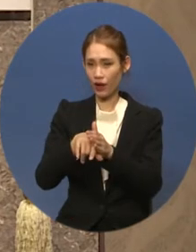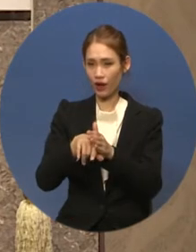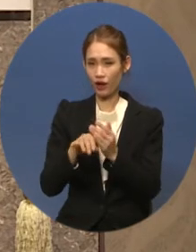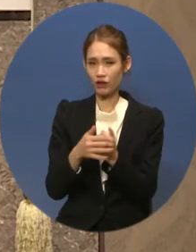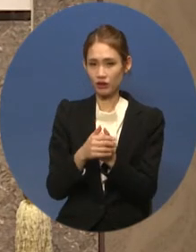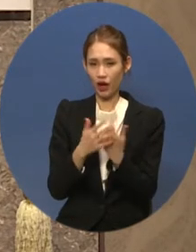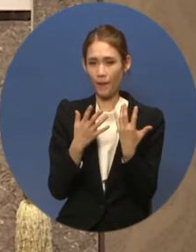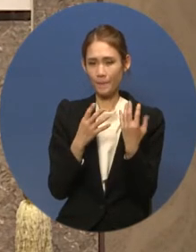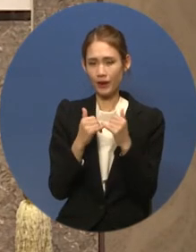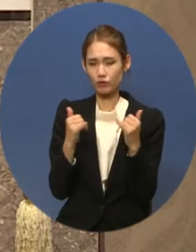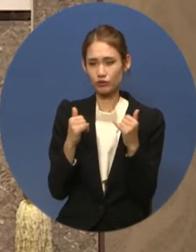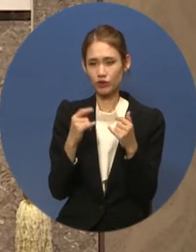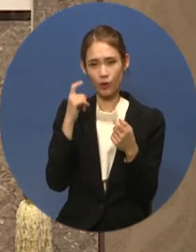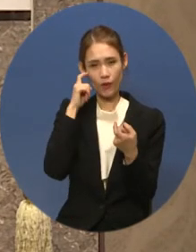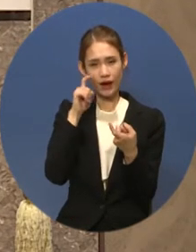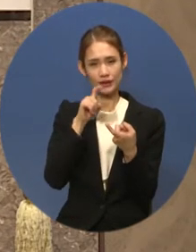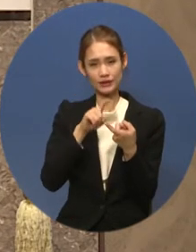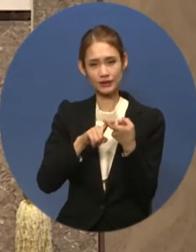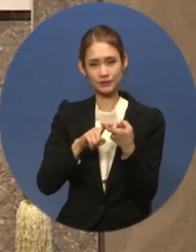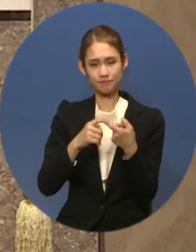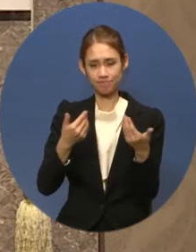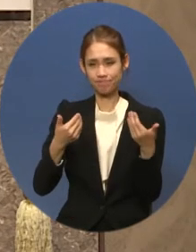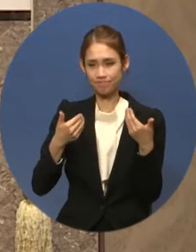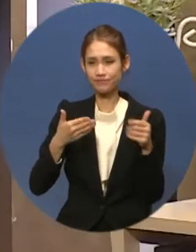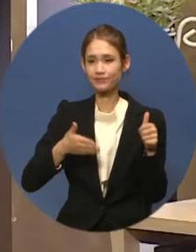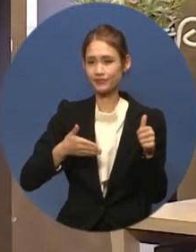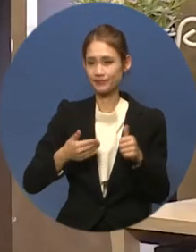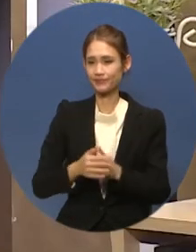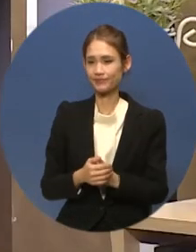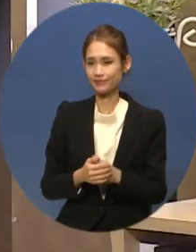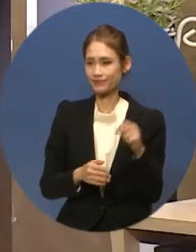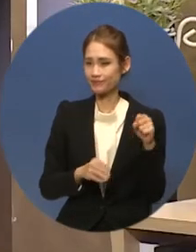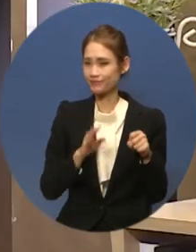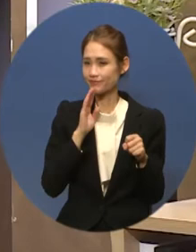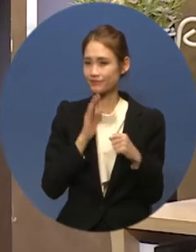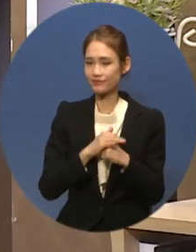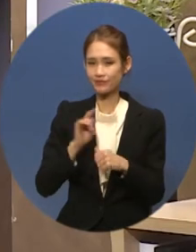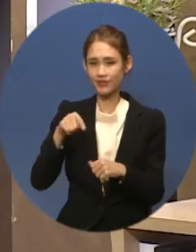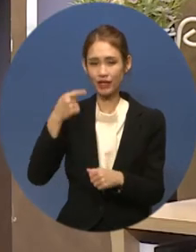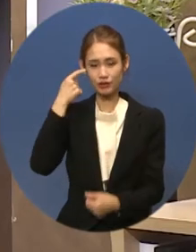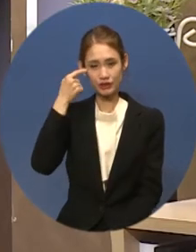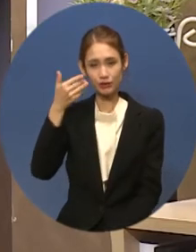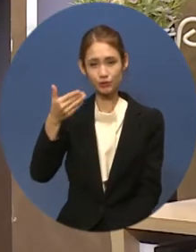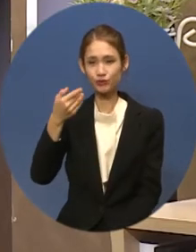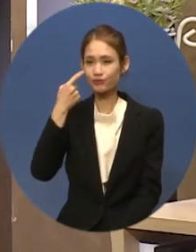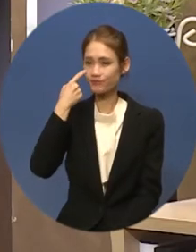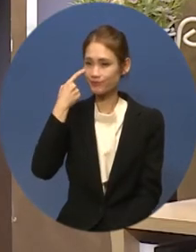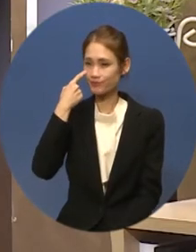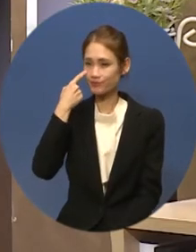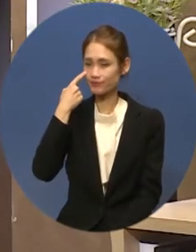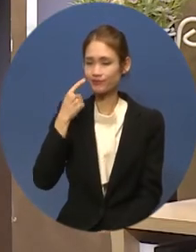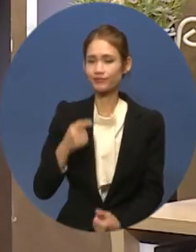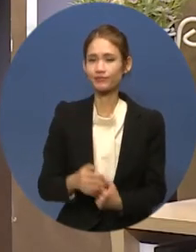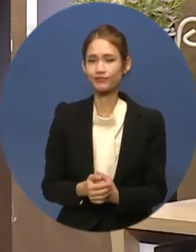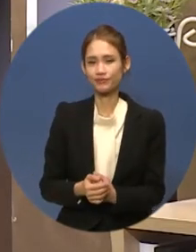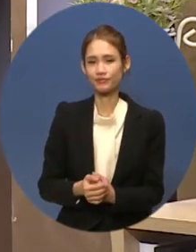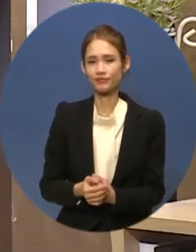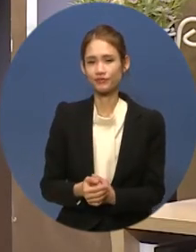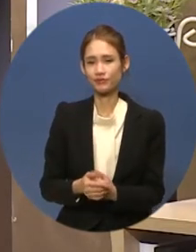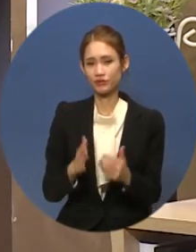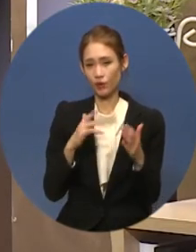분들께서 로 관심을 가져주셨으면 좋겠습니다 4 왔습니다 그럼 이제 또 다음 질문으로 한번 넘어갈 보도록 하겠습니다